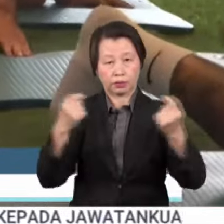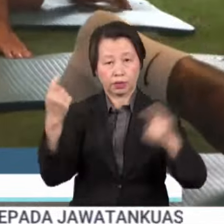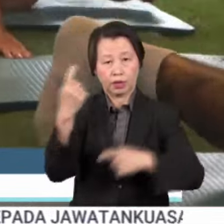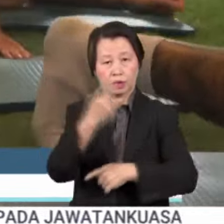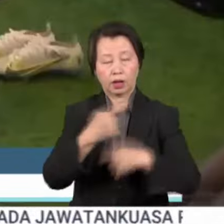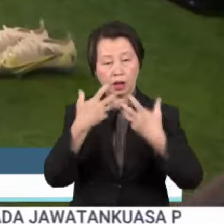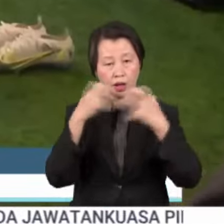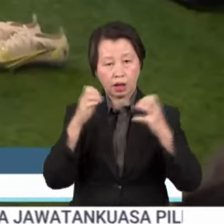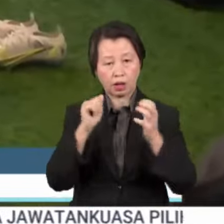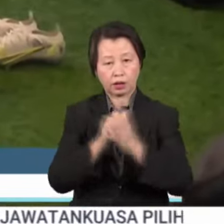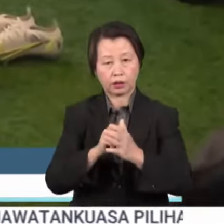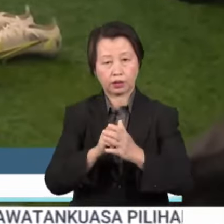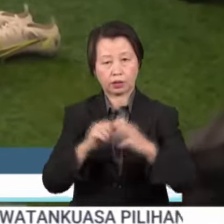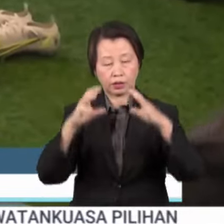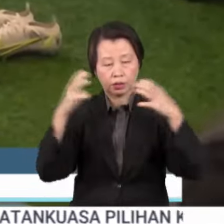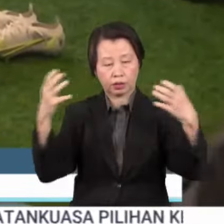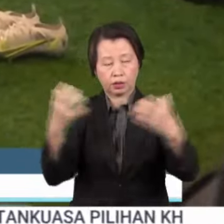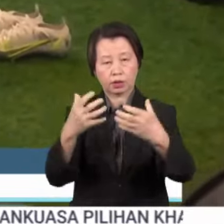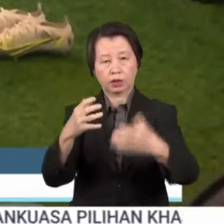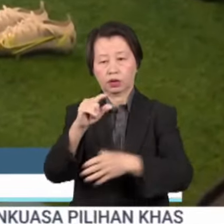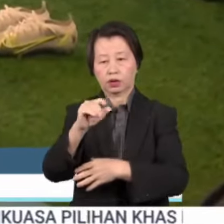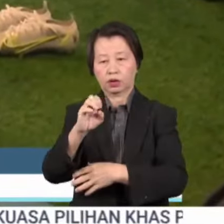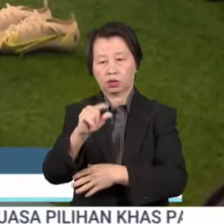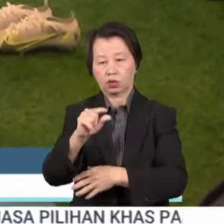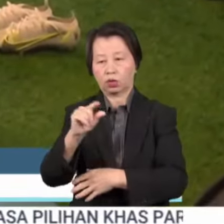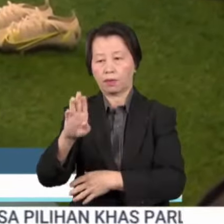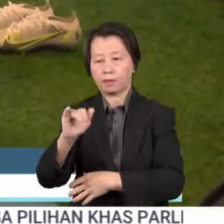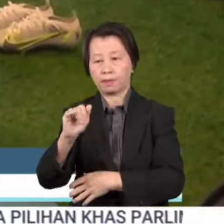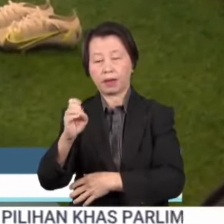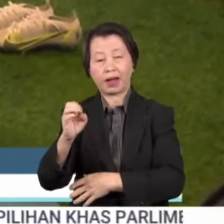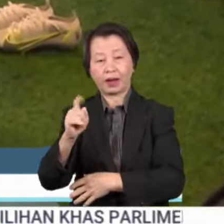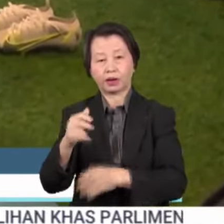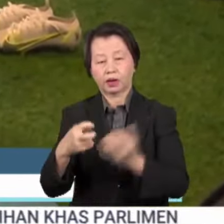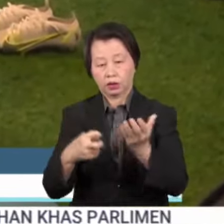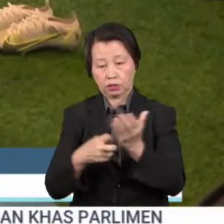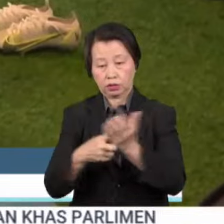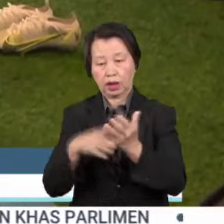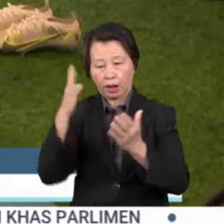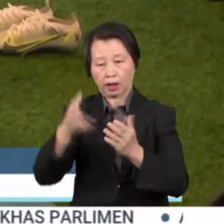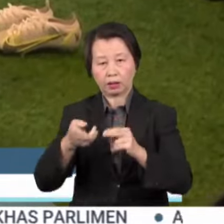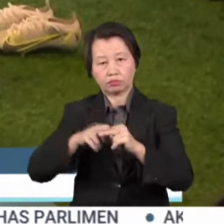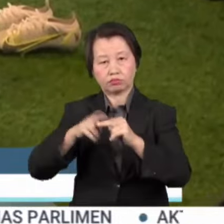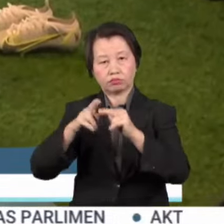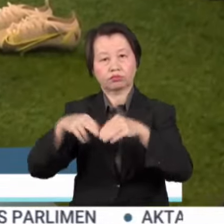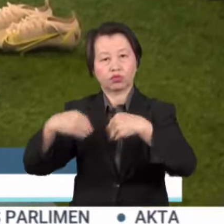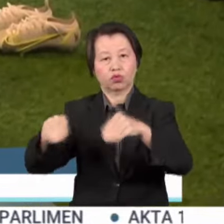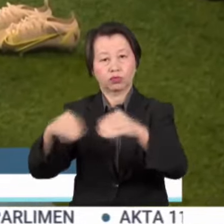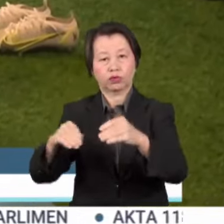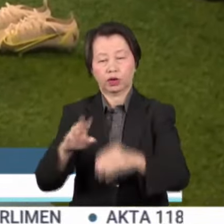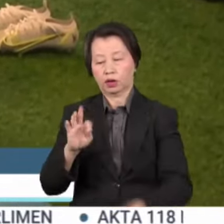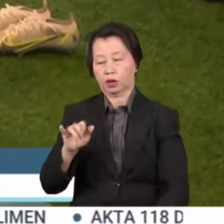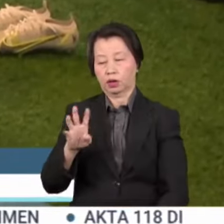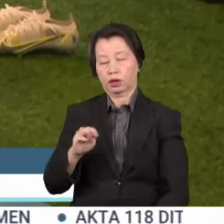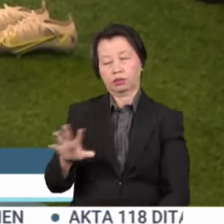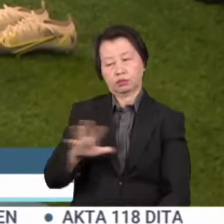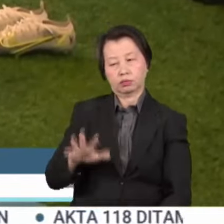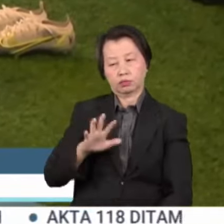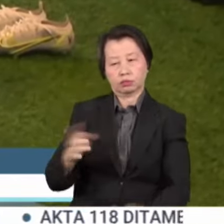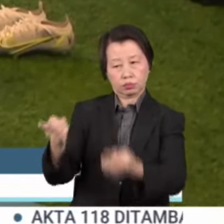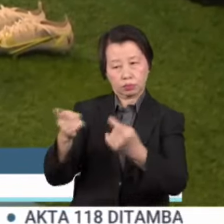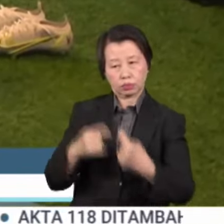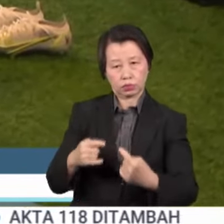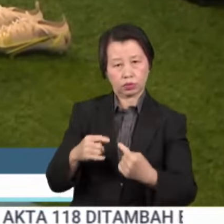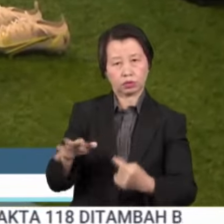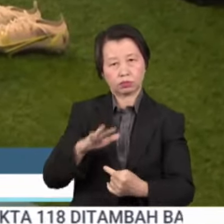Harimau Melaya di perkarangan kompleks Gong Badak, jualan tiket akan meningkat. Tambahnya, FAM juga menjangkakan kehadiran